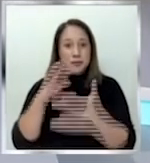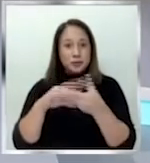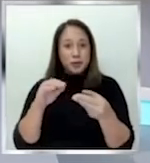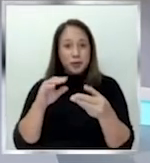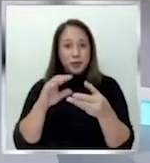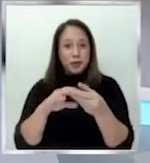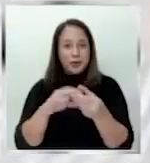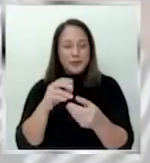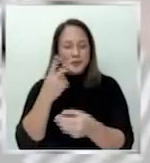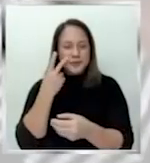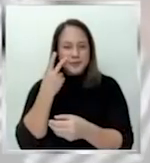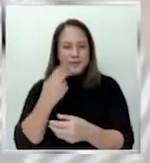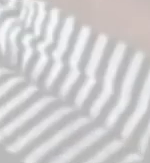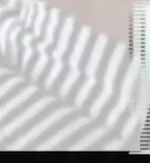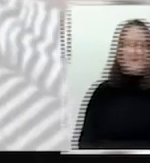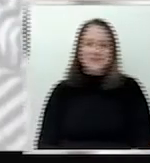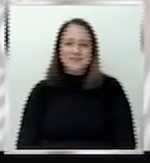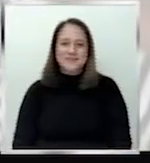Mariz Umali.